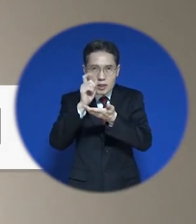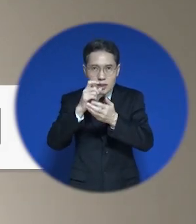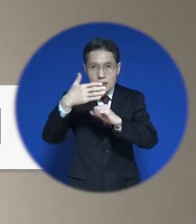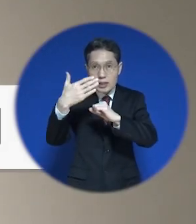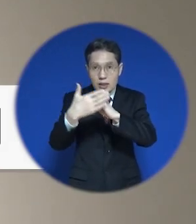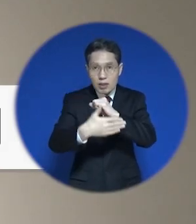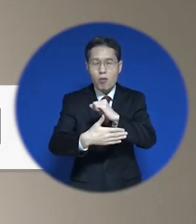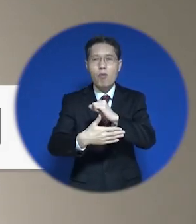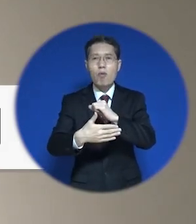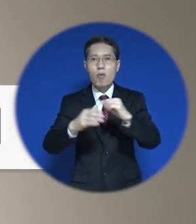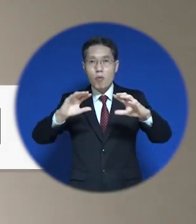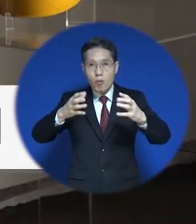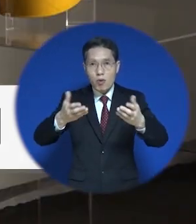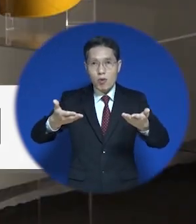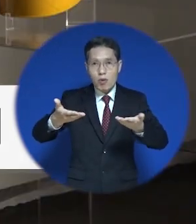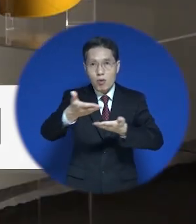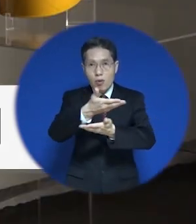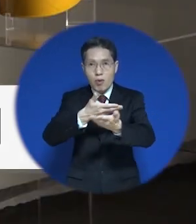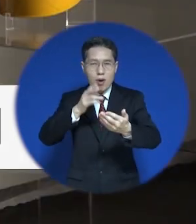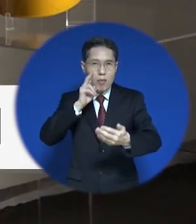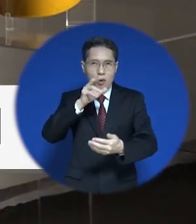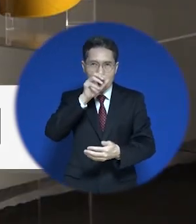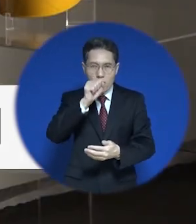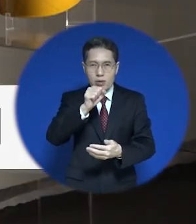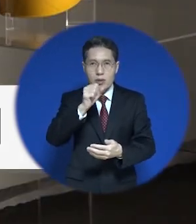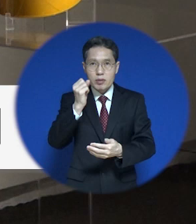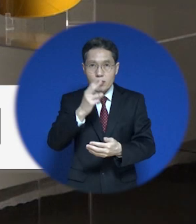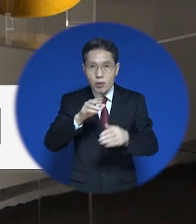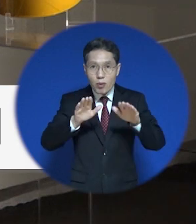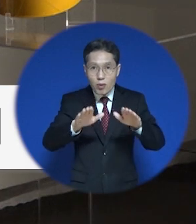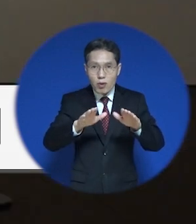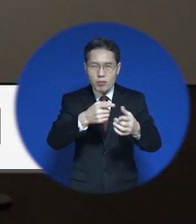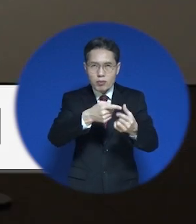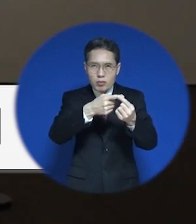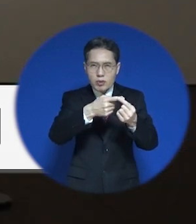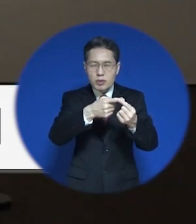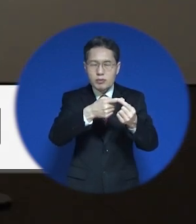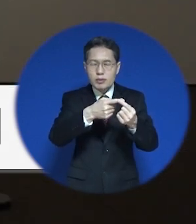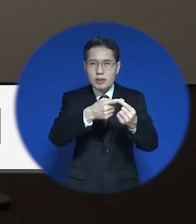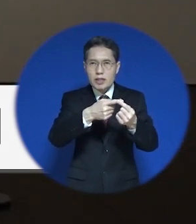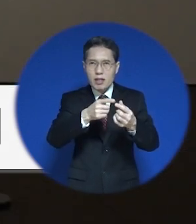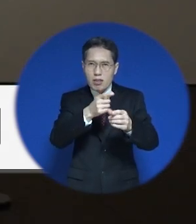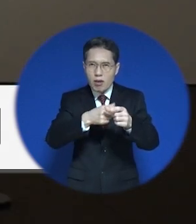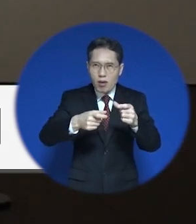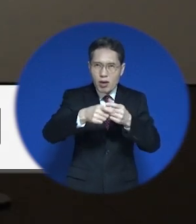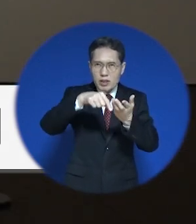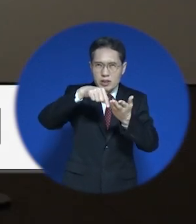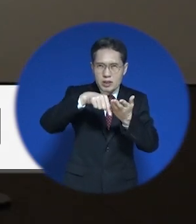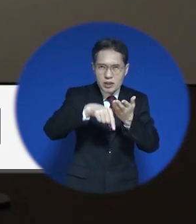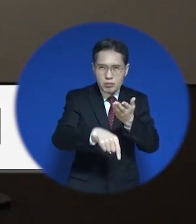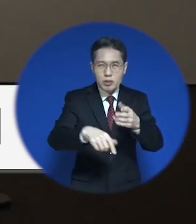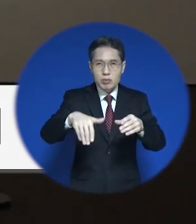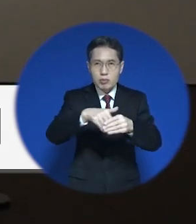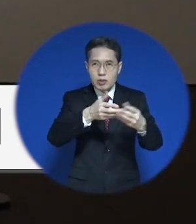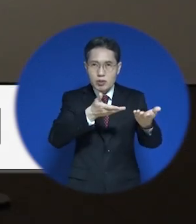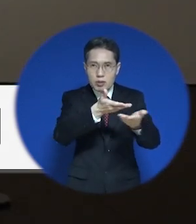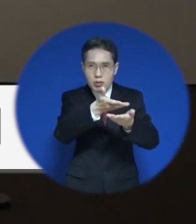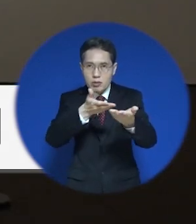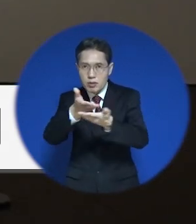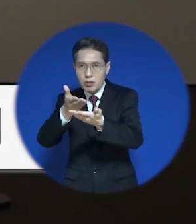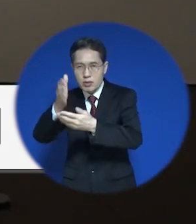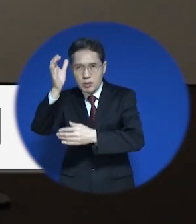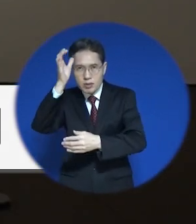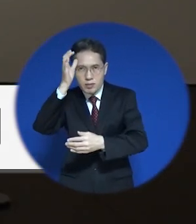국제교류에 효과적인 매체며 올해는 작가 중심으로 전환한 만큼 보다 깊이 있는 문화예술 교류가 이루어질 것으로